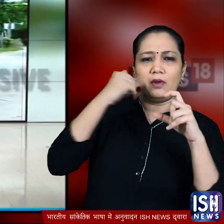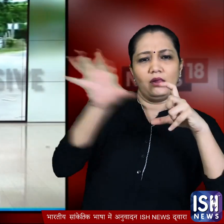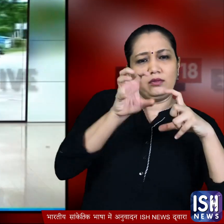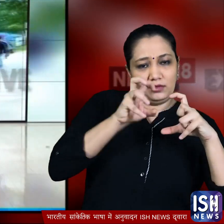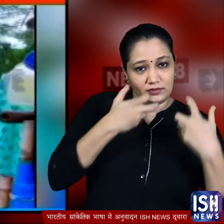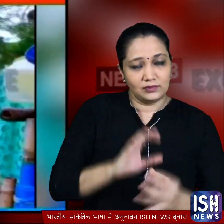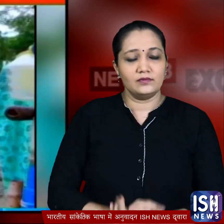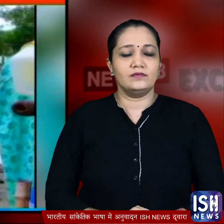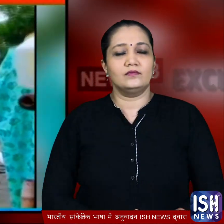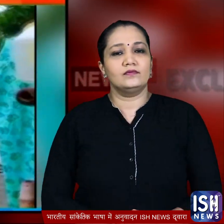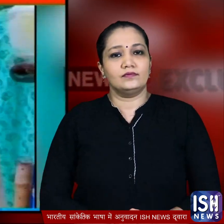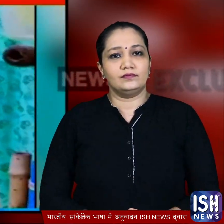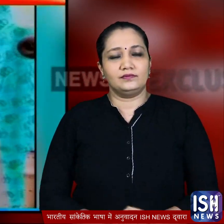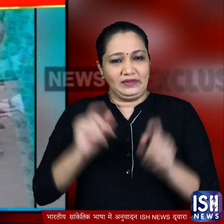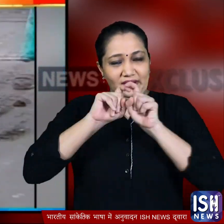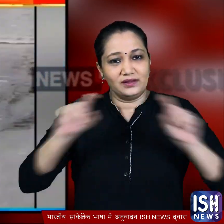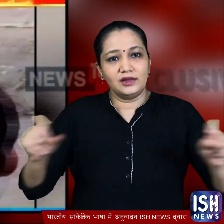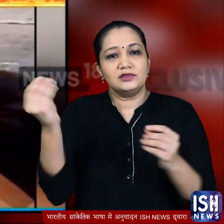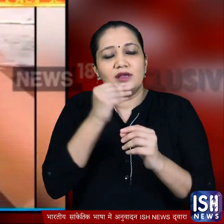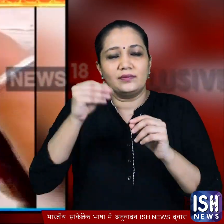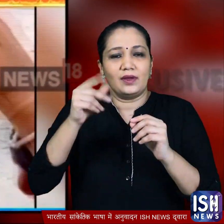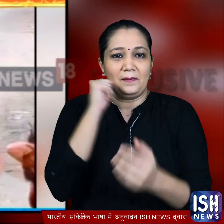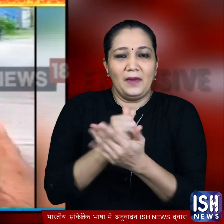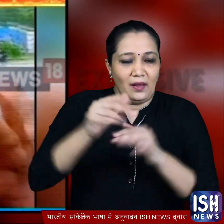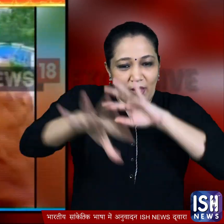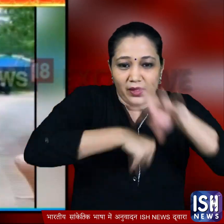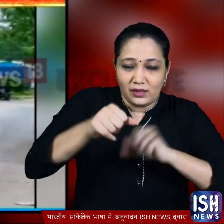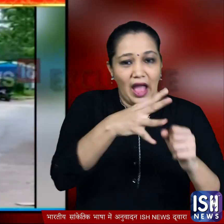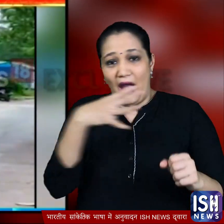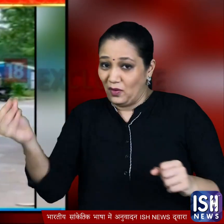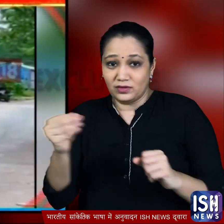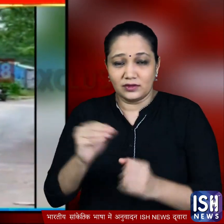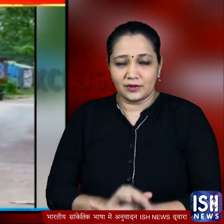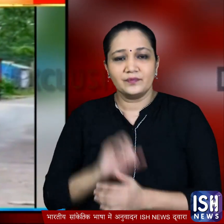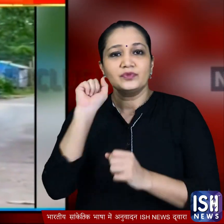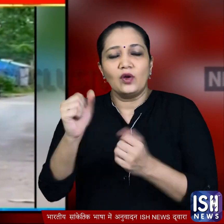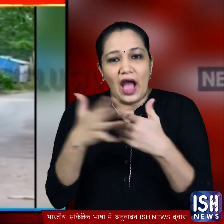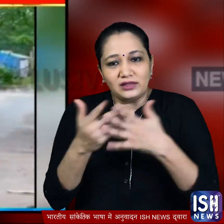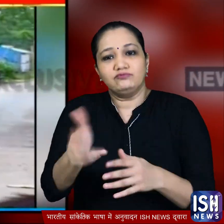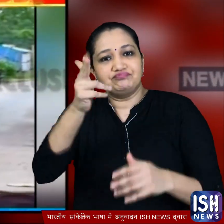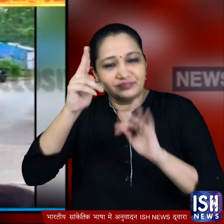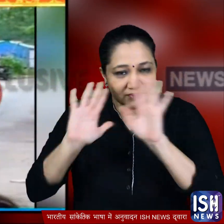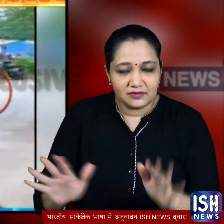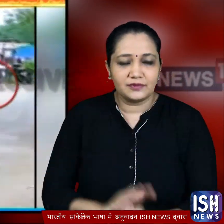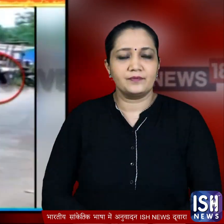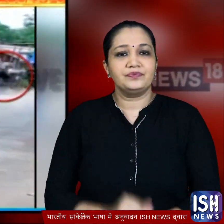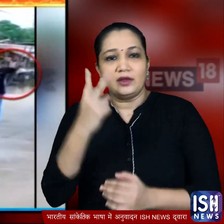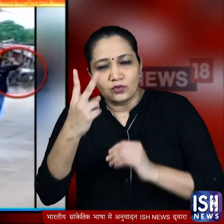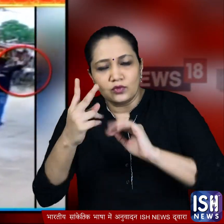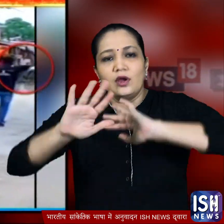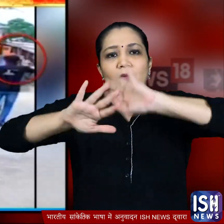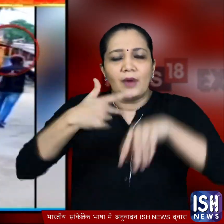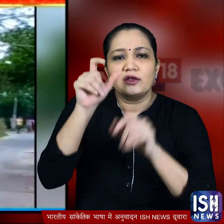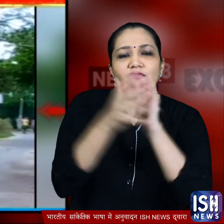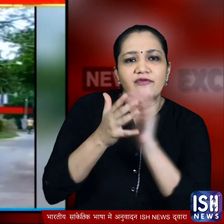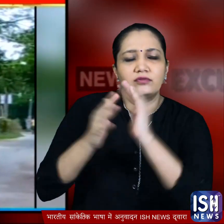लिया, जिसमें साफ दिखा कि कुछ बदमाश बैंक लूटकर बाहर निकले। उनके हाथों में हथियार थे। पहले 2, फिर